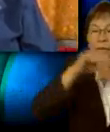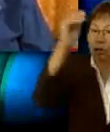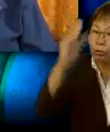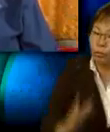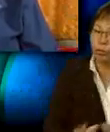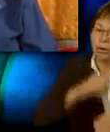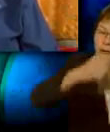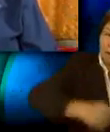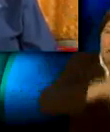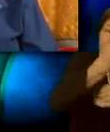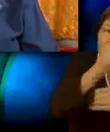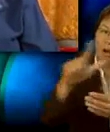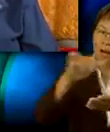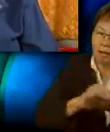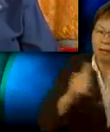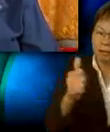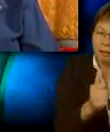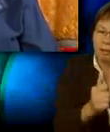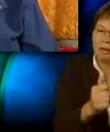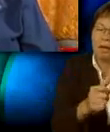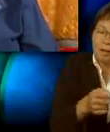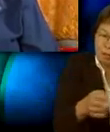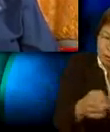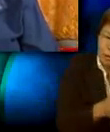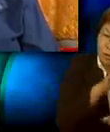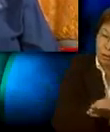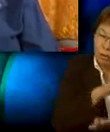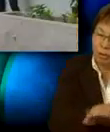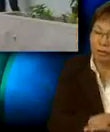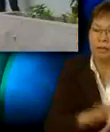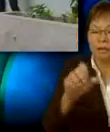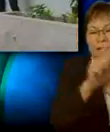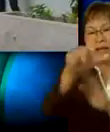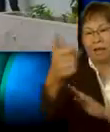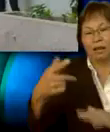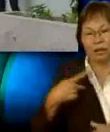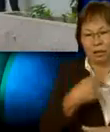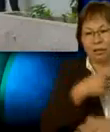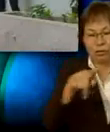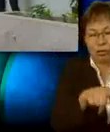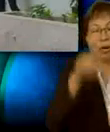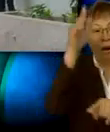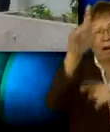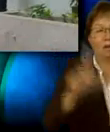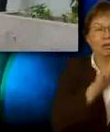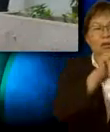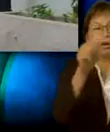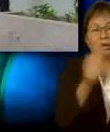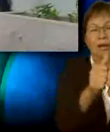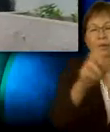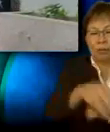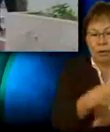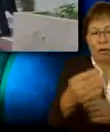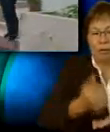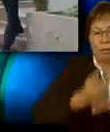kepada guru-guru tentang hal berkaitan dengan pengurusan sekolah. Selain itu, kita juga akan berjumpa